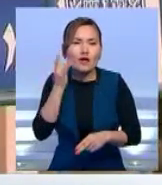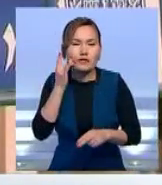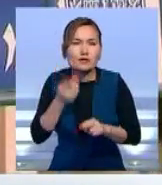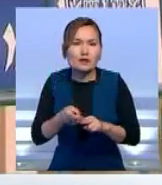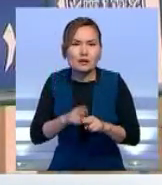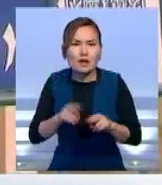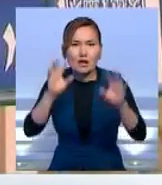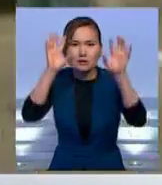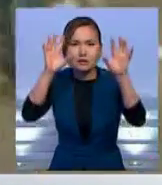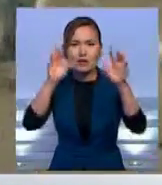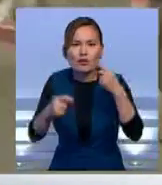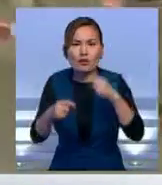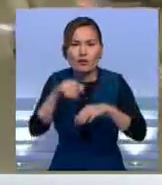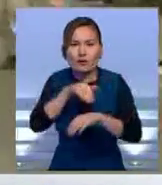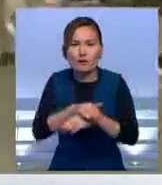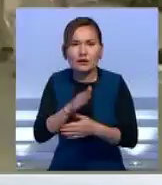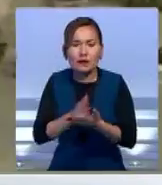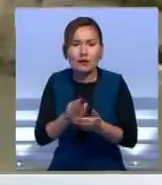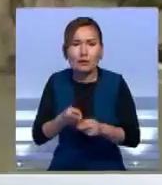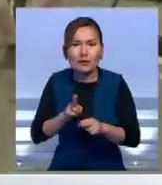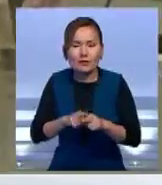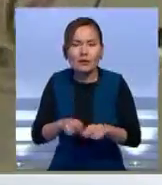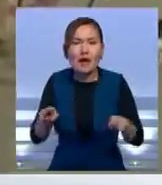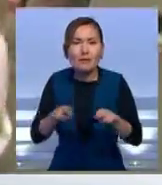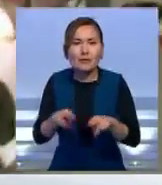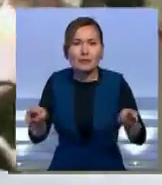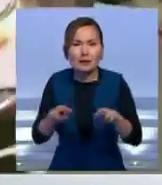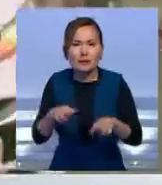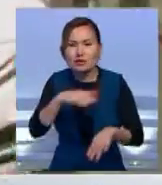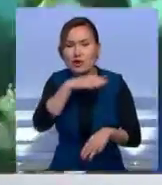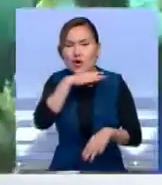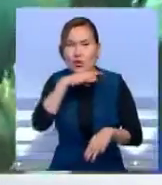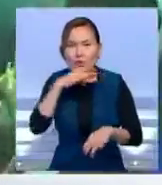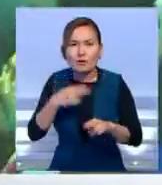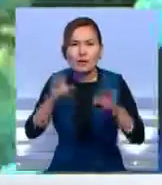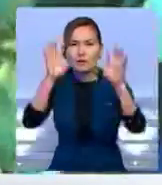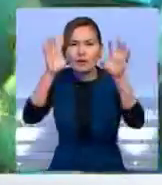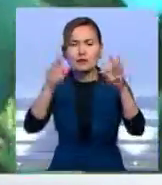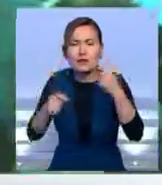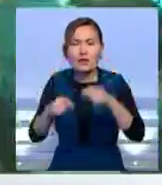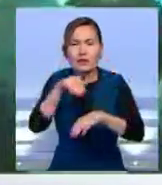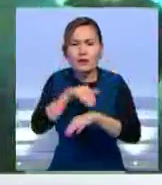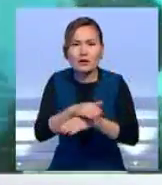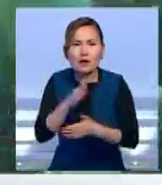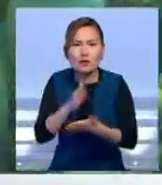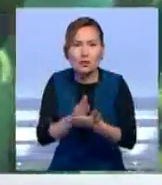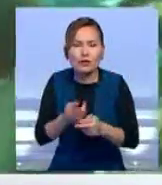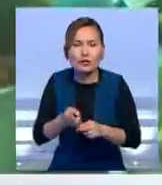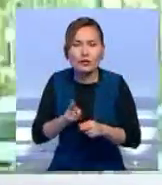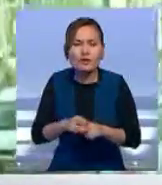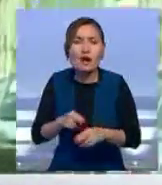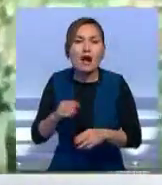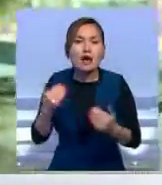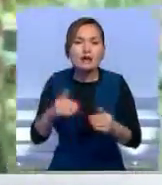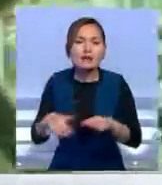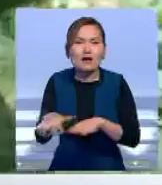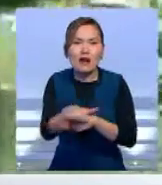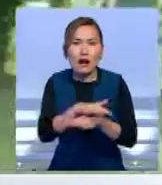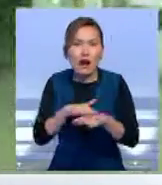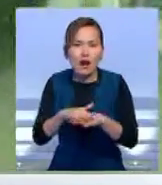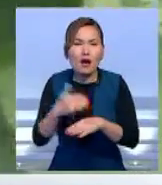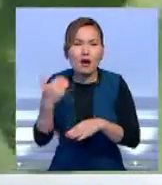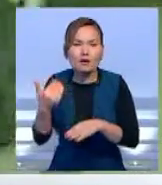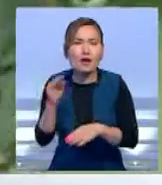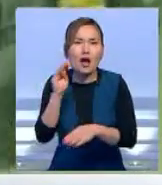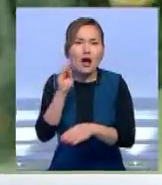көрсету жөнінде құпия келісімге отырған. Есесіне басылымның бәсекелестеріне қарағанда мүмкіндіктерін арттыруға уәде берген. Ал